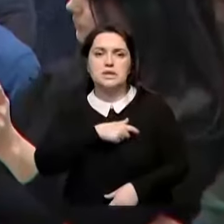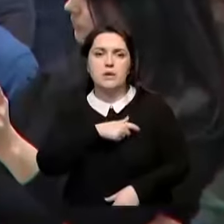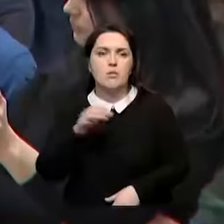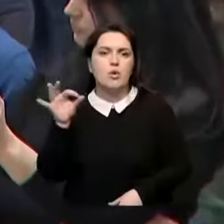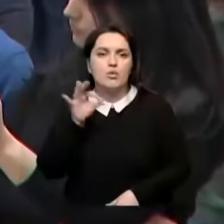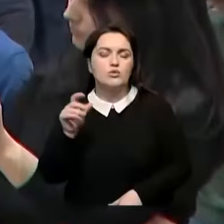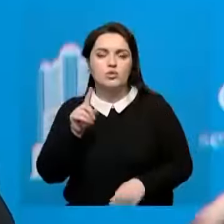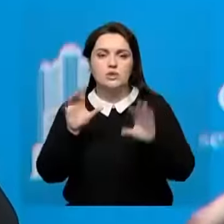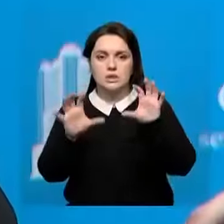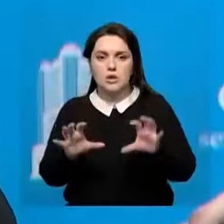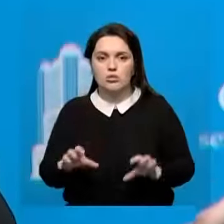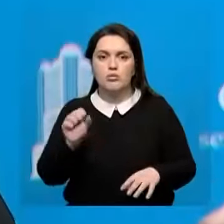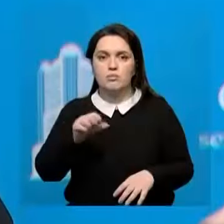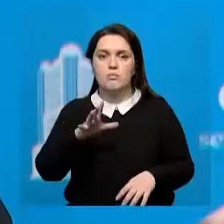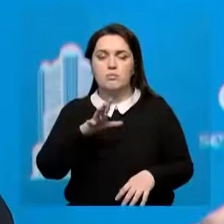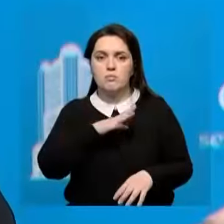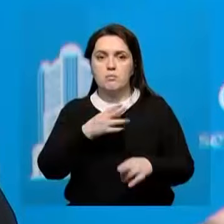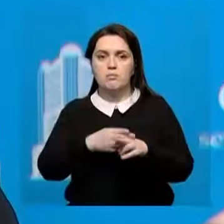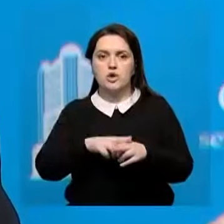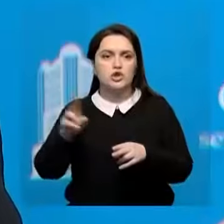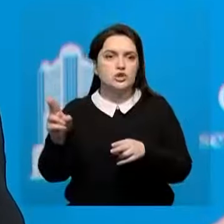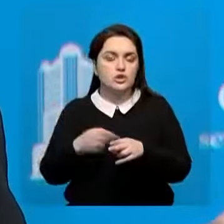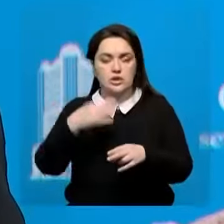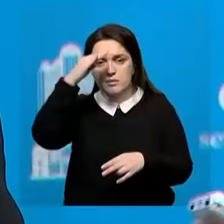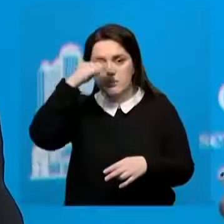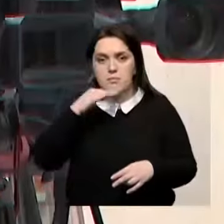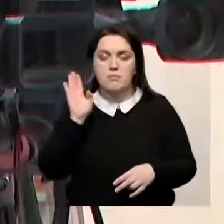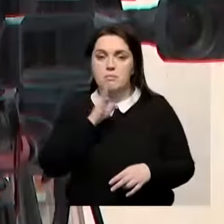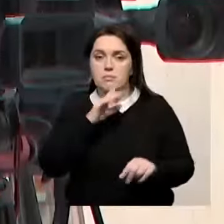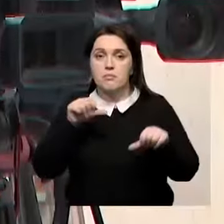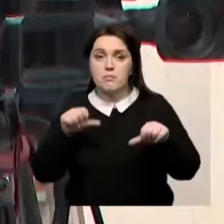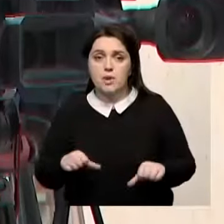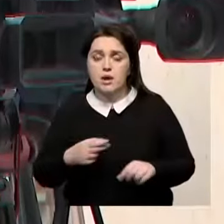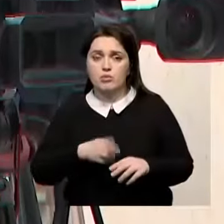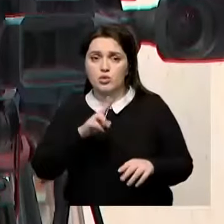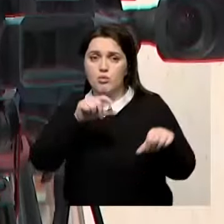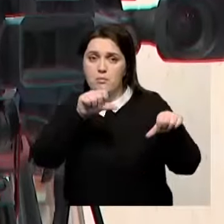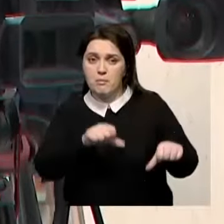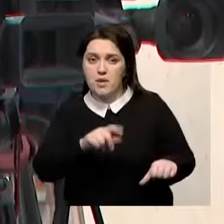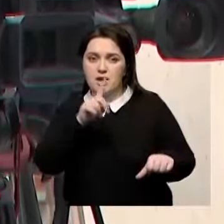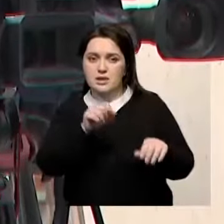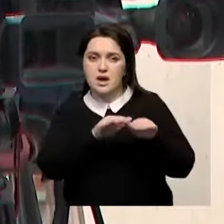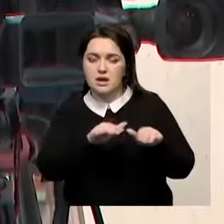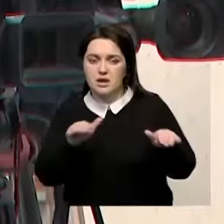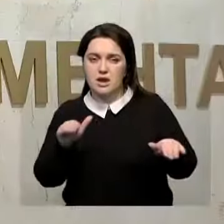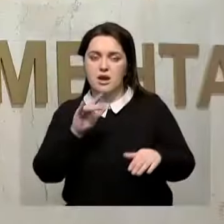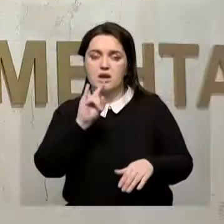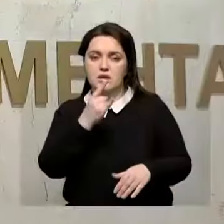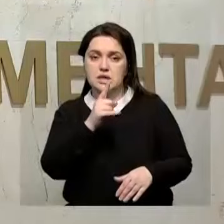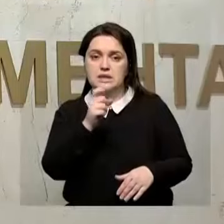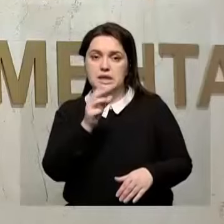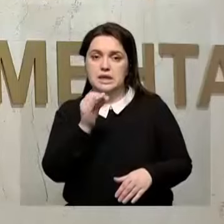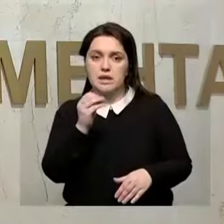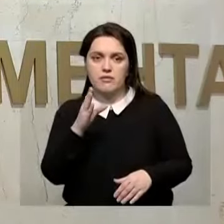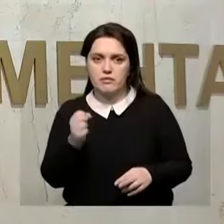что закон может привести к массовому лишению родительских прав. Уполномоченная по правам ребенка Динара Закиева подчеркнула, на это